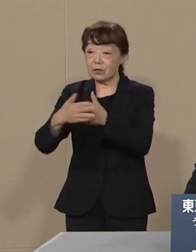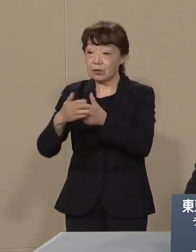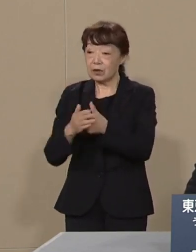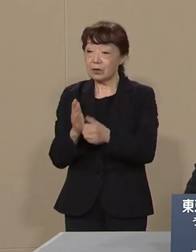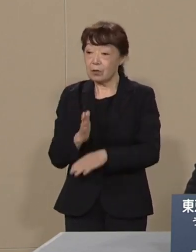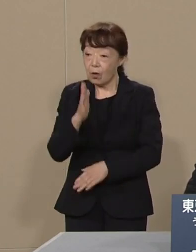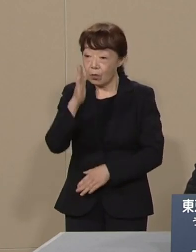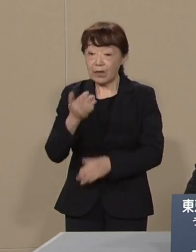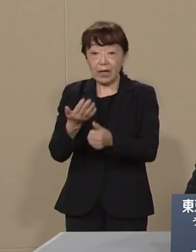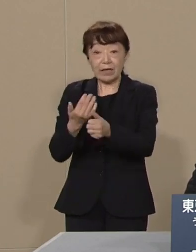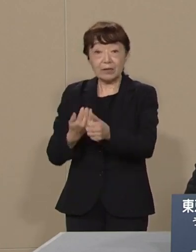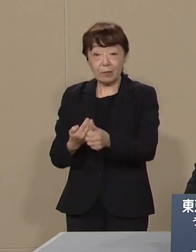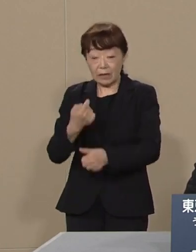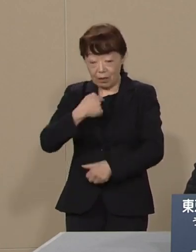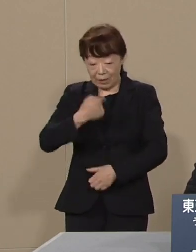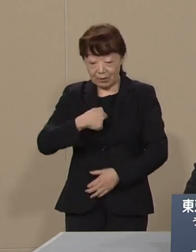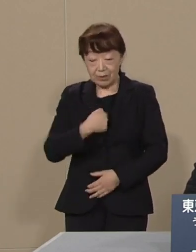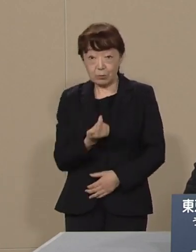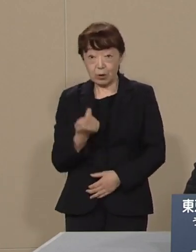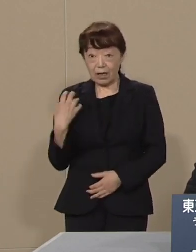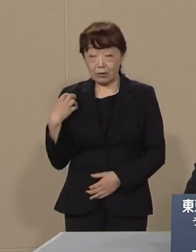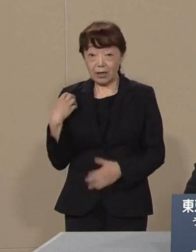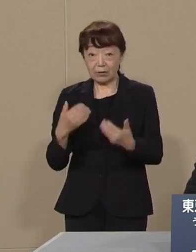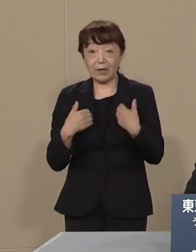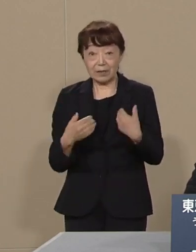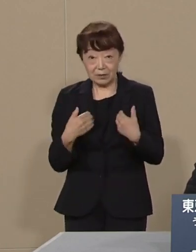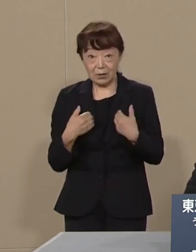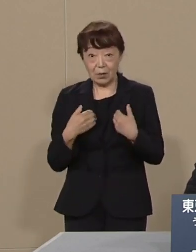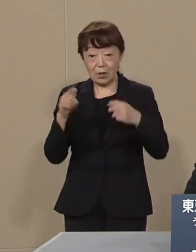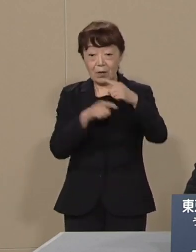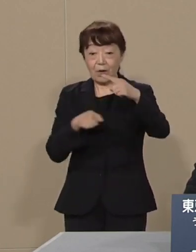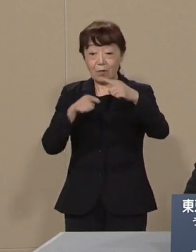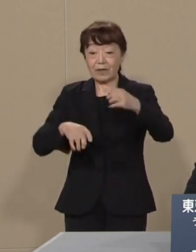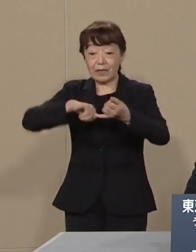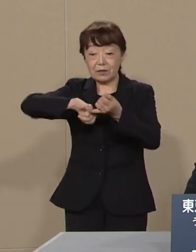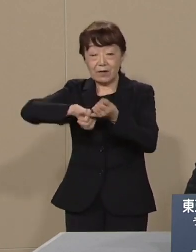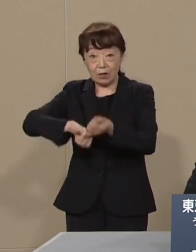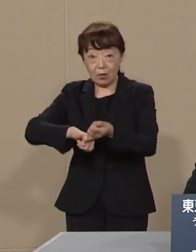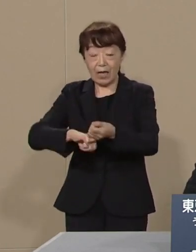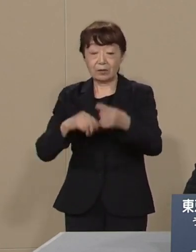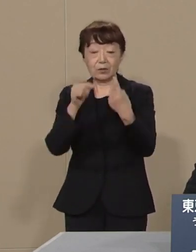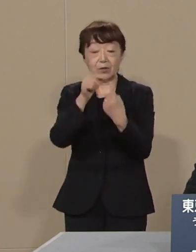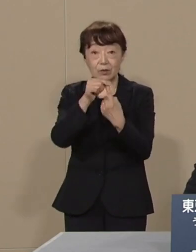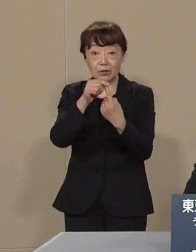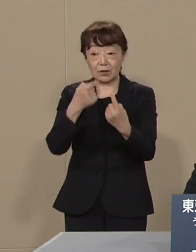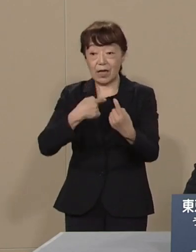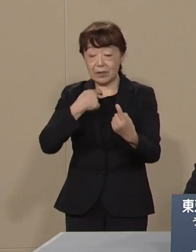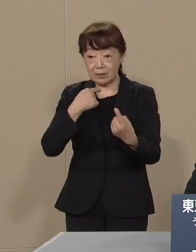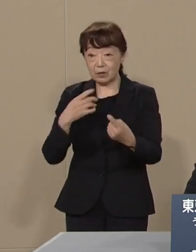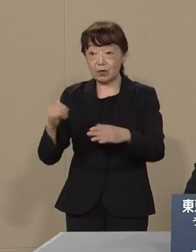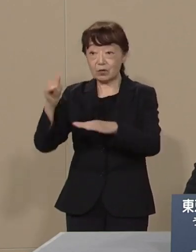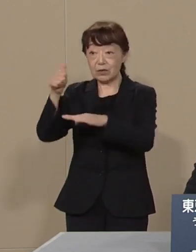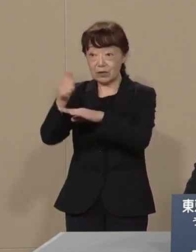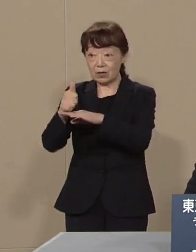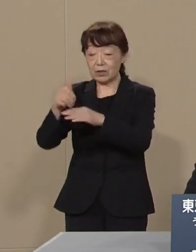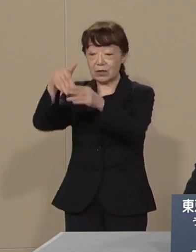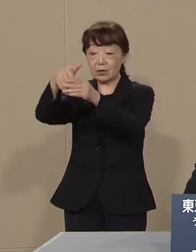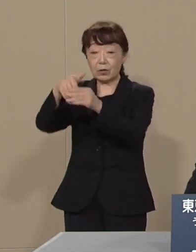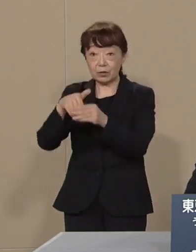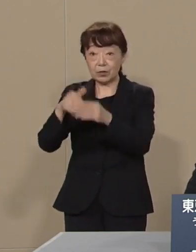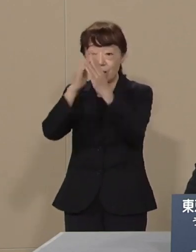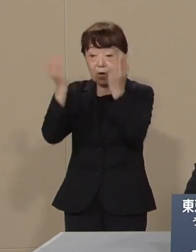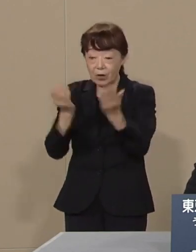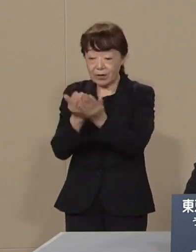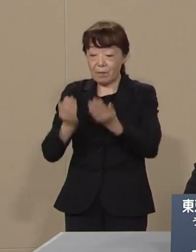公約のその0として自分自身の知事給与おおおゼロにすることをお約束します全額